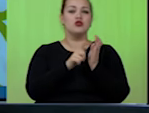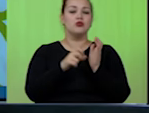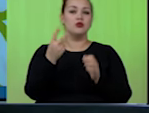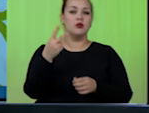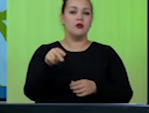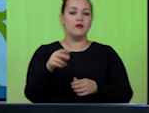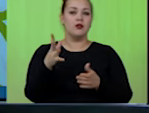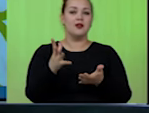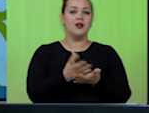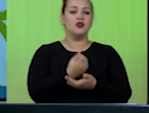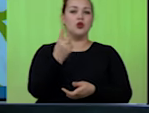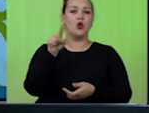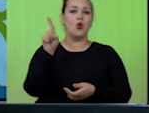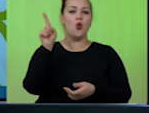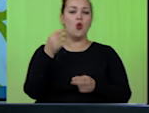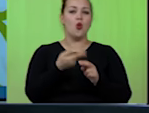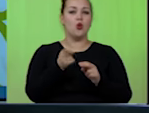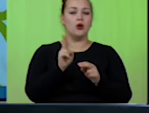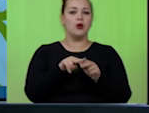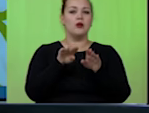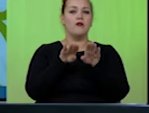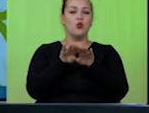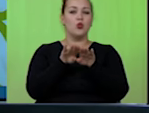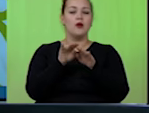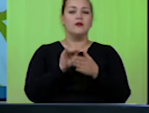Найдите корень этого уравнения.